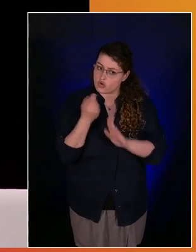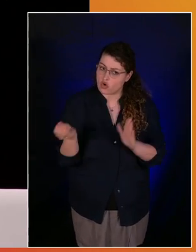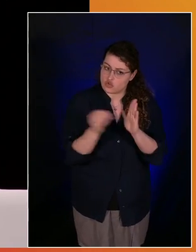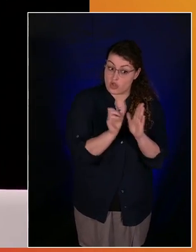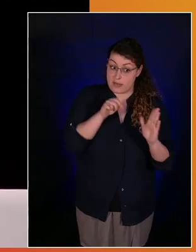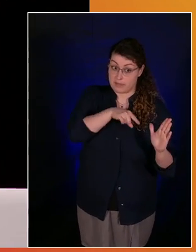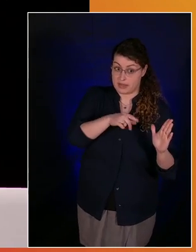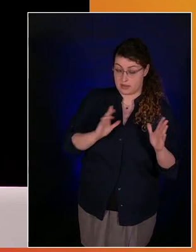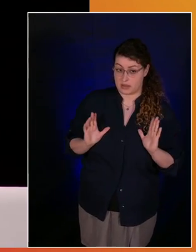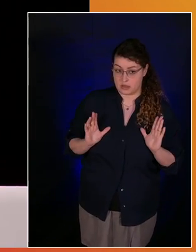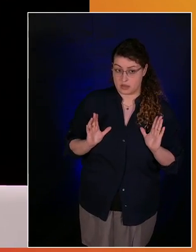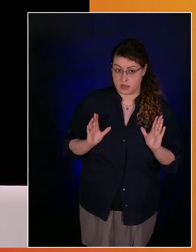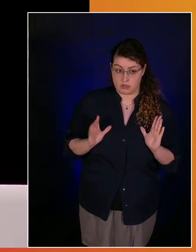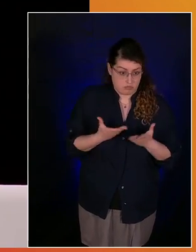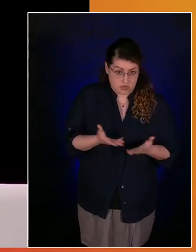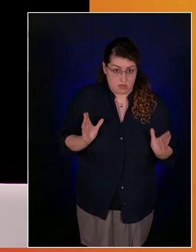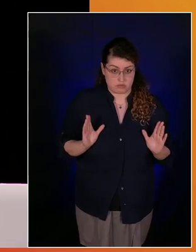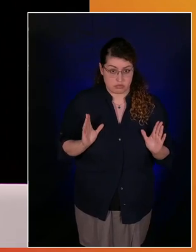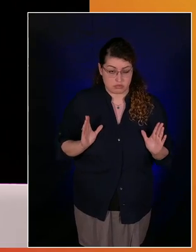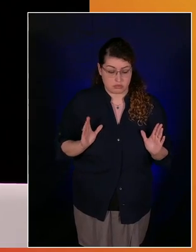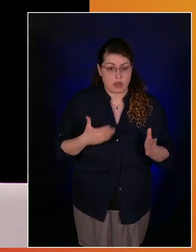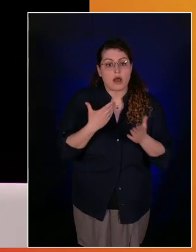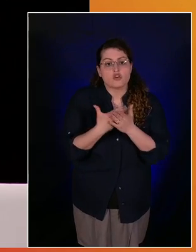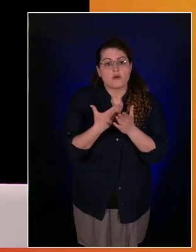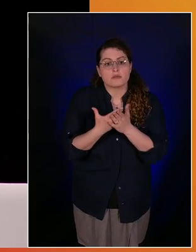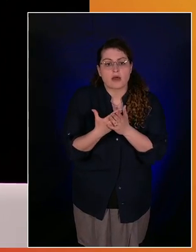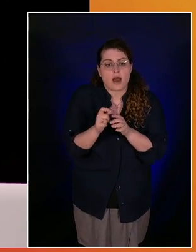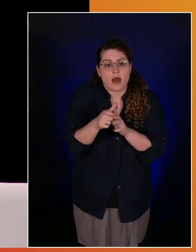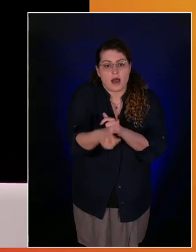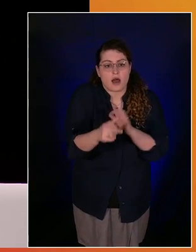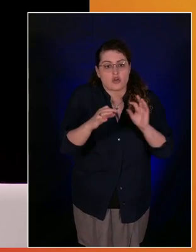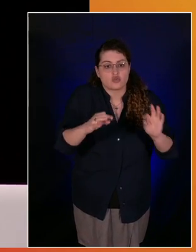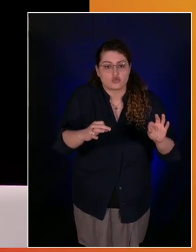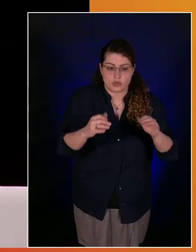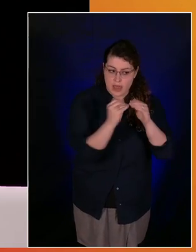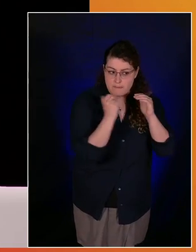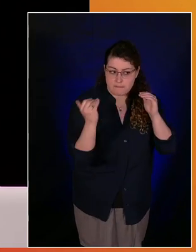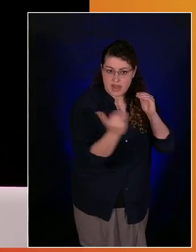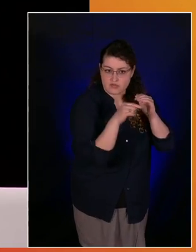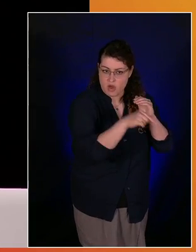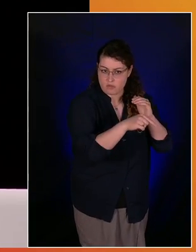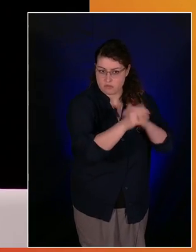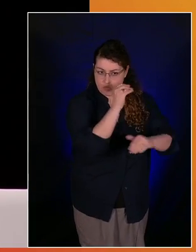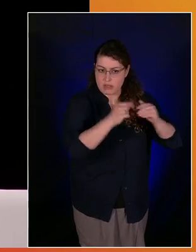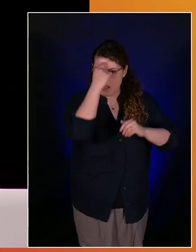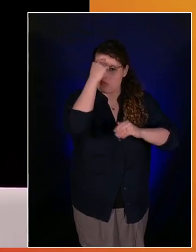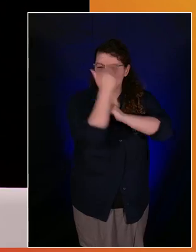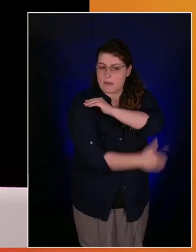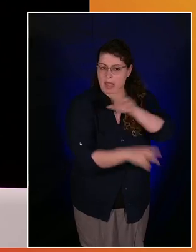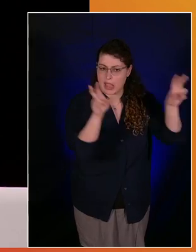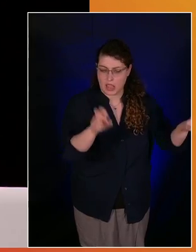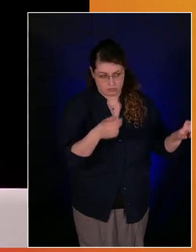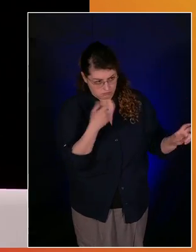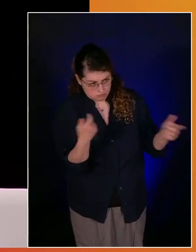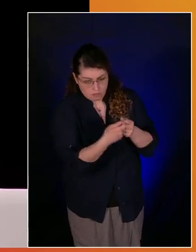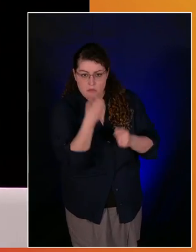endroit-là tout simplement pour répondre effectivement à la plateforme programmatique plus jamais ça donc